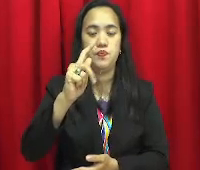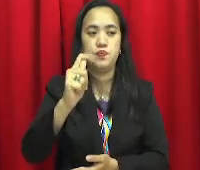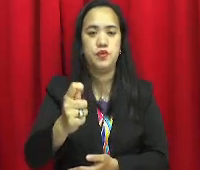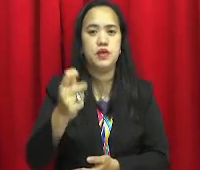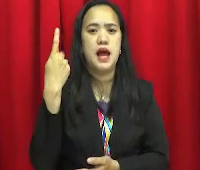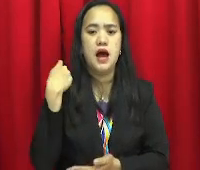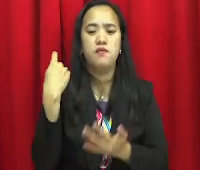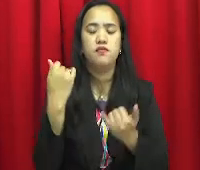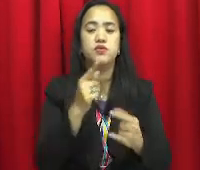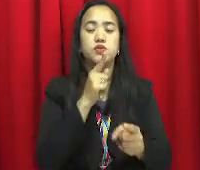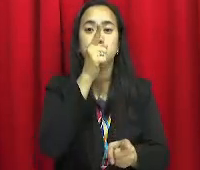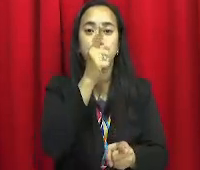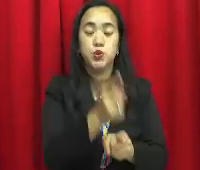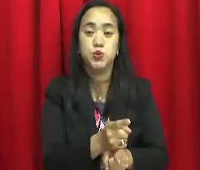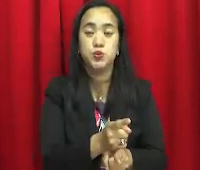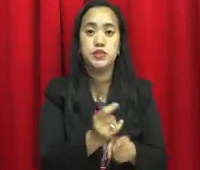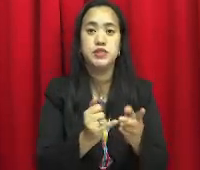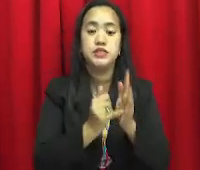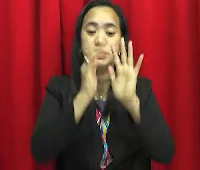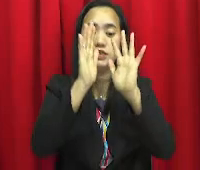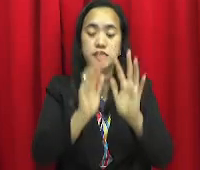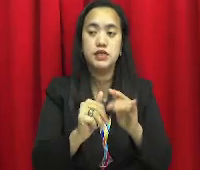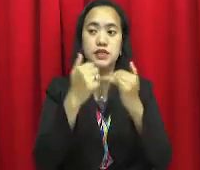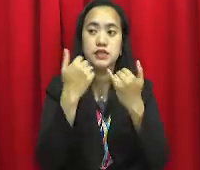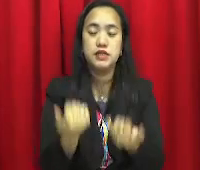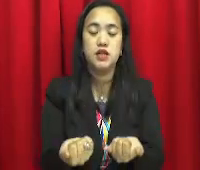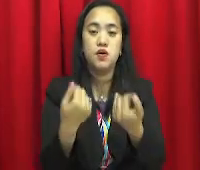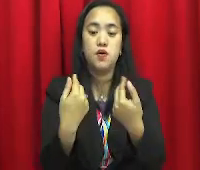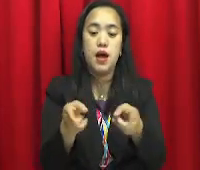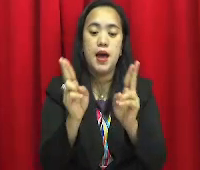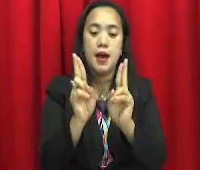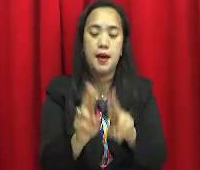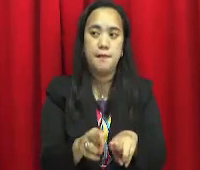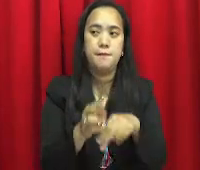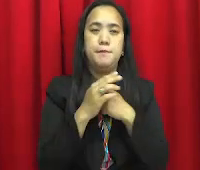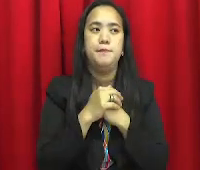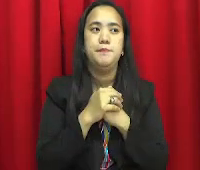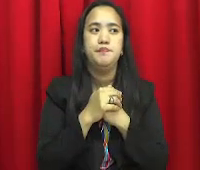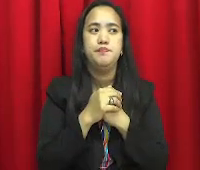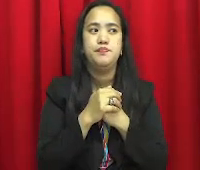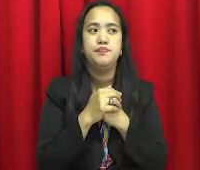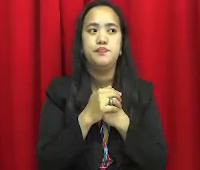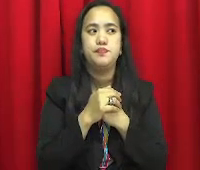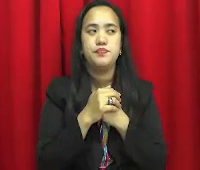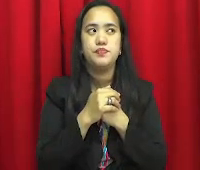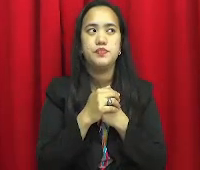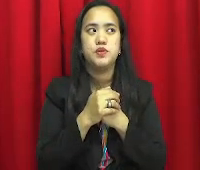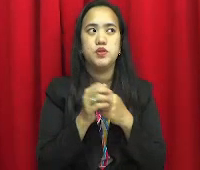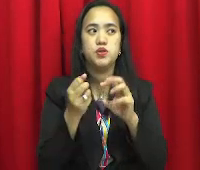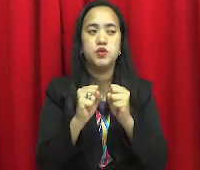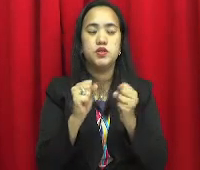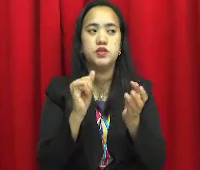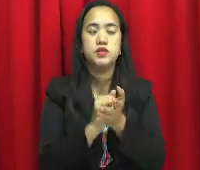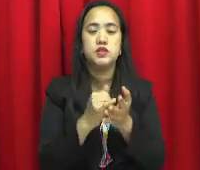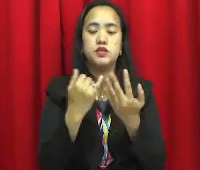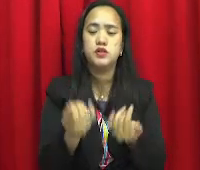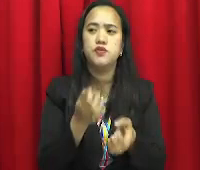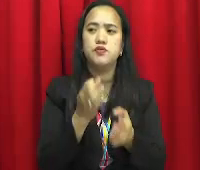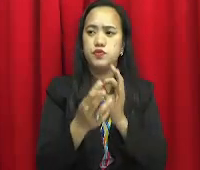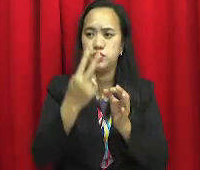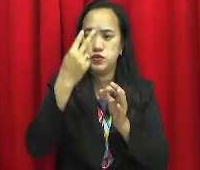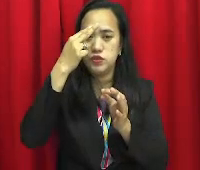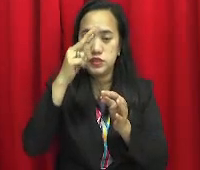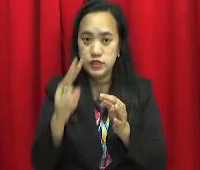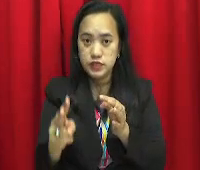totoo at ganito pwedeng mangyari. Yes, so, sir. Tsaka iba talaga pag nakita mong maayos yung mga anak mo. Maayos sa